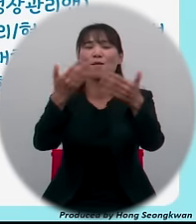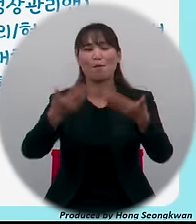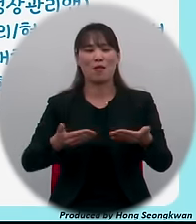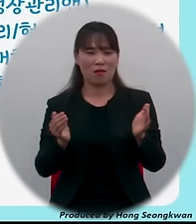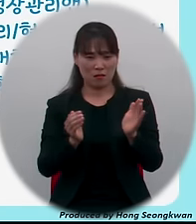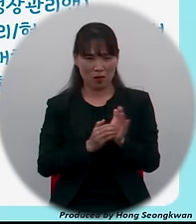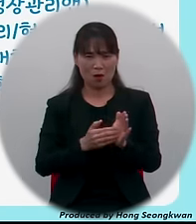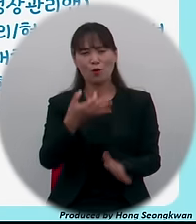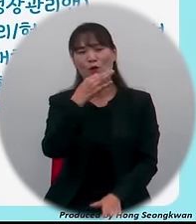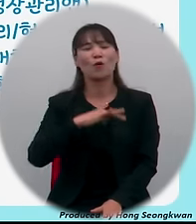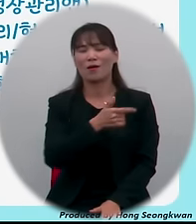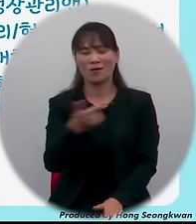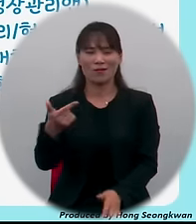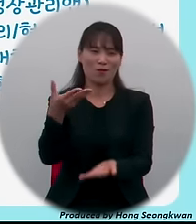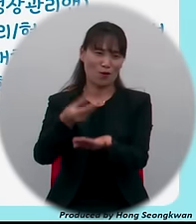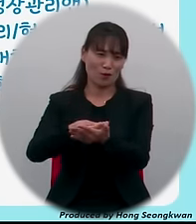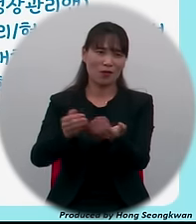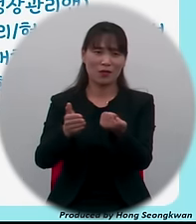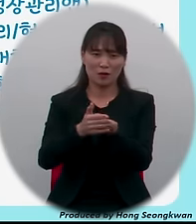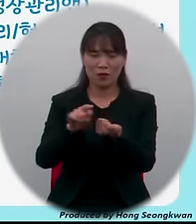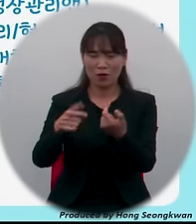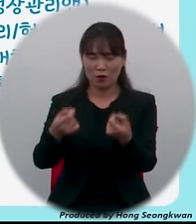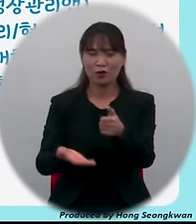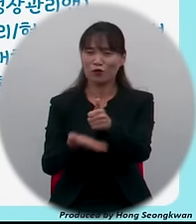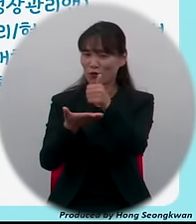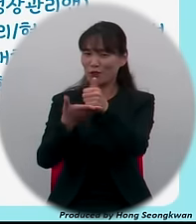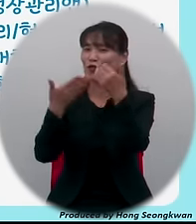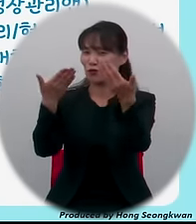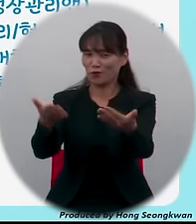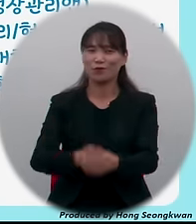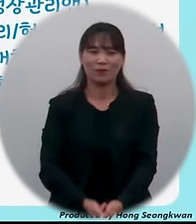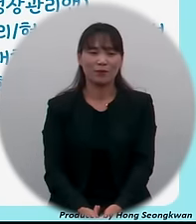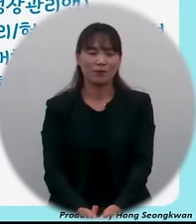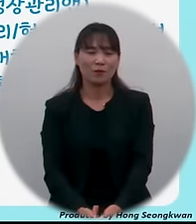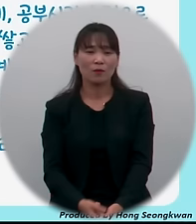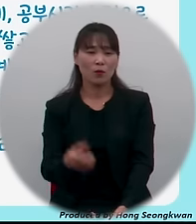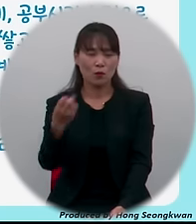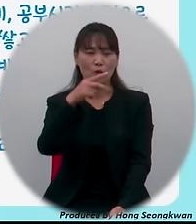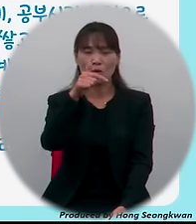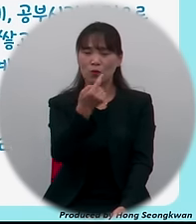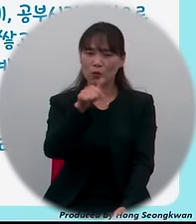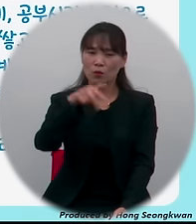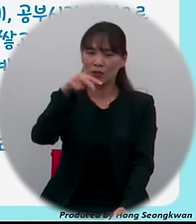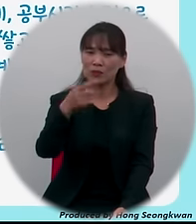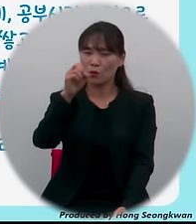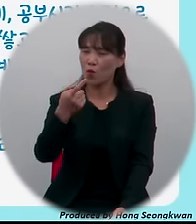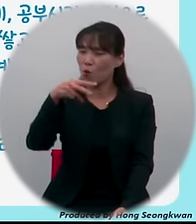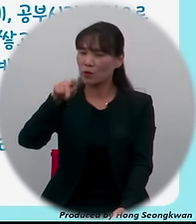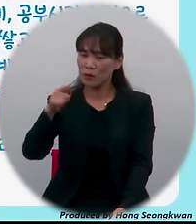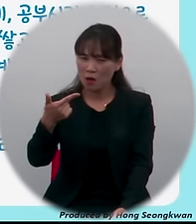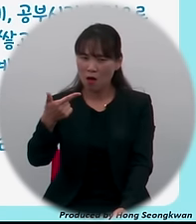특별상을 수상했을 정도로 아주 큰 효과를 보고 있는 앱이니 런 것들을 추천해 줘 보십시오 자 더불어서 녹스